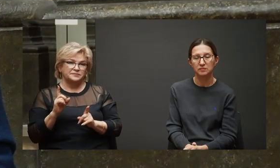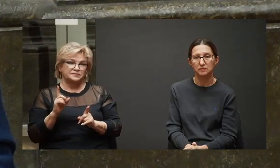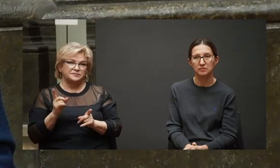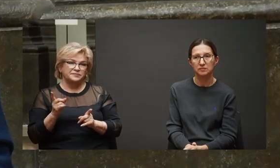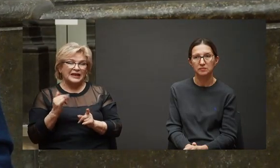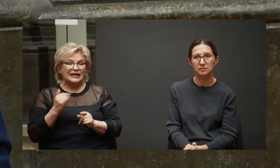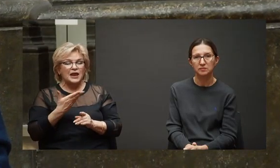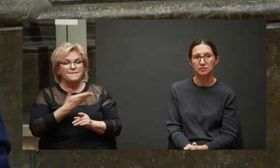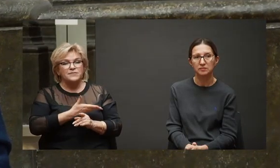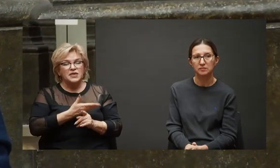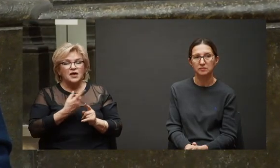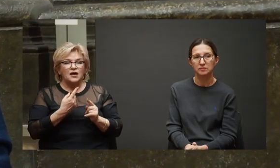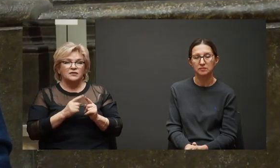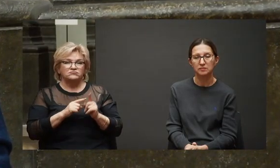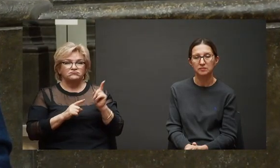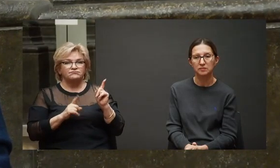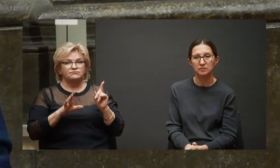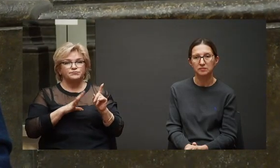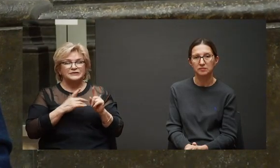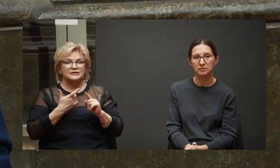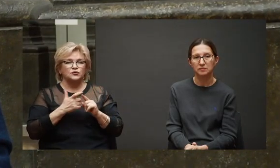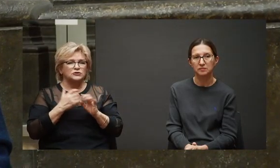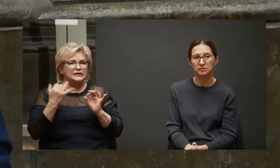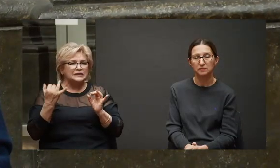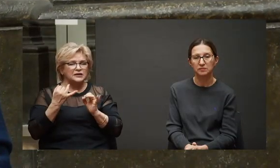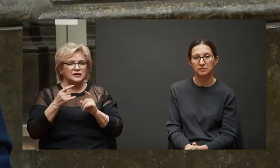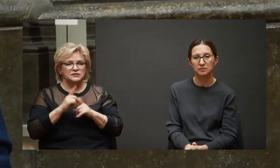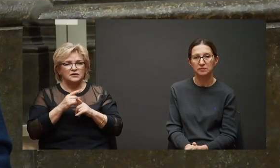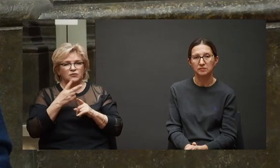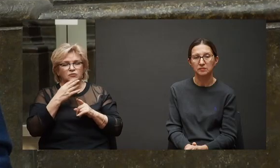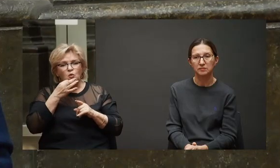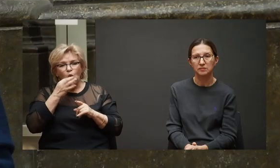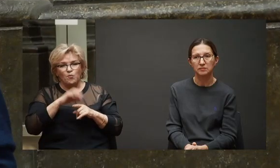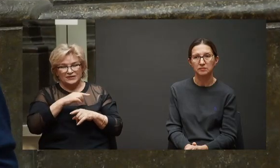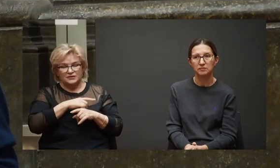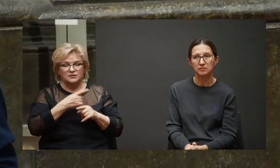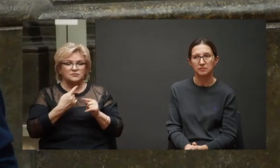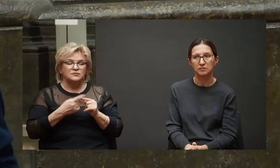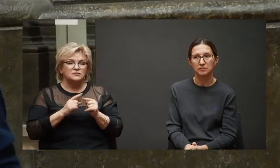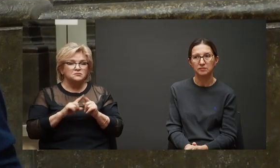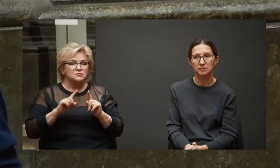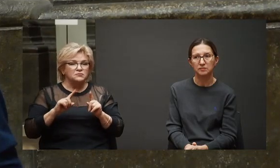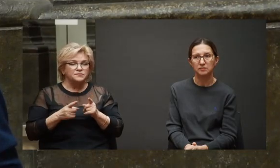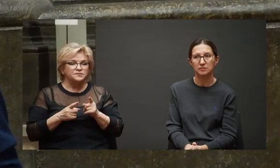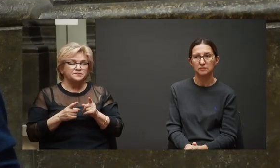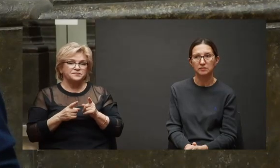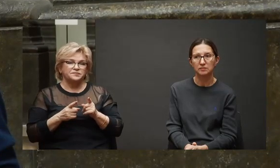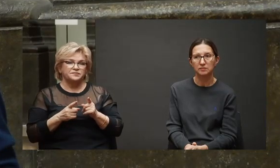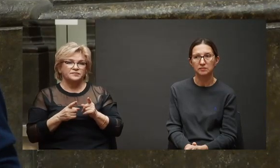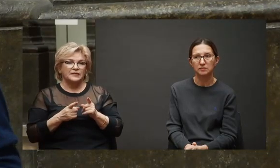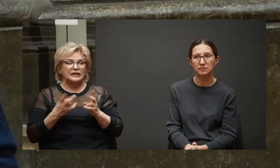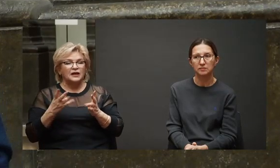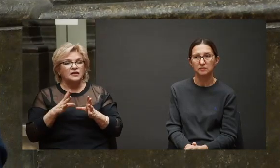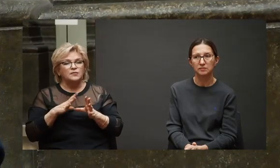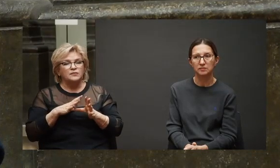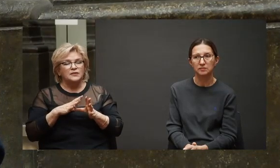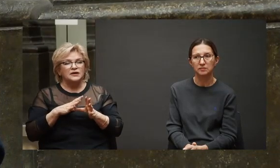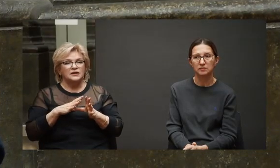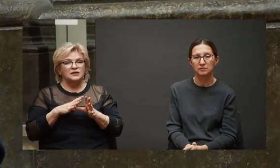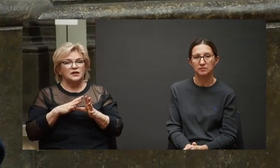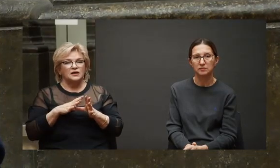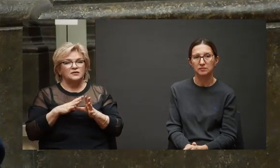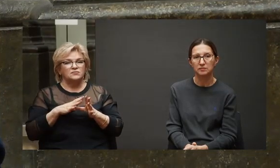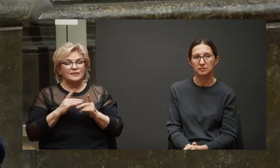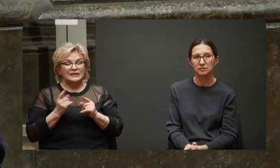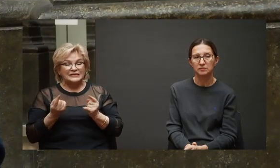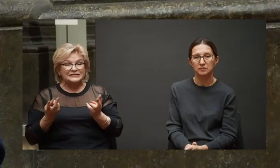сказать, для меня вот это был очень интересный опыт, потому что надо было зайти